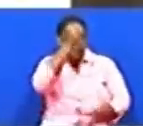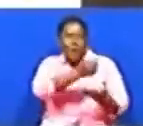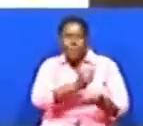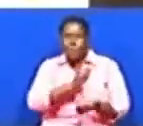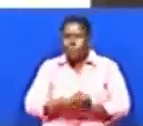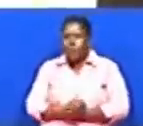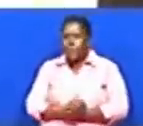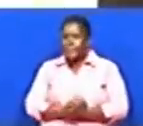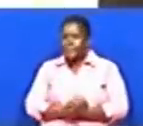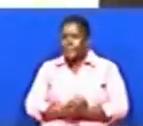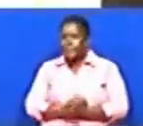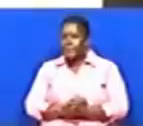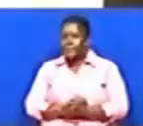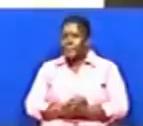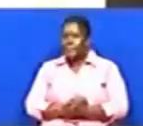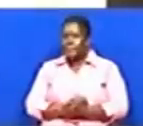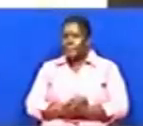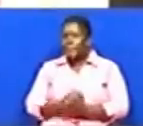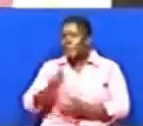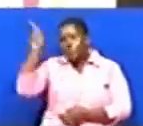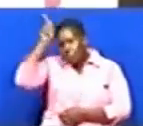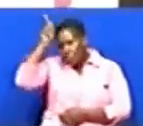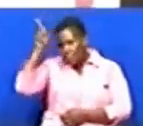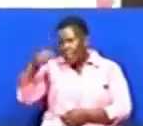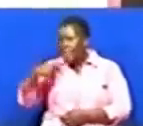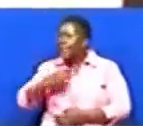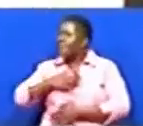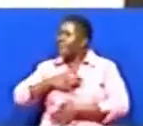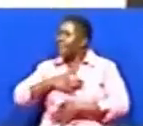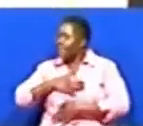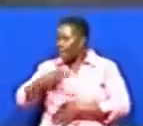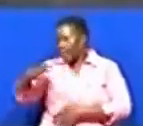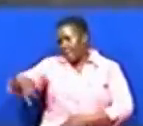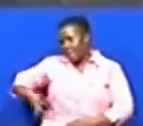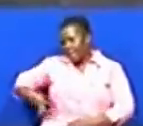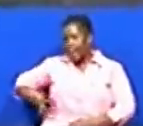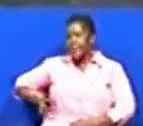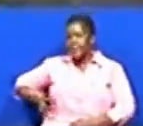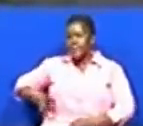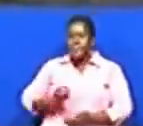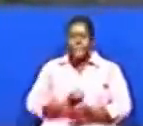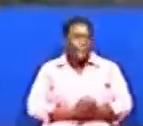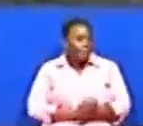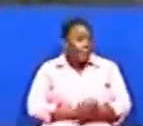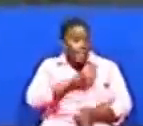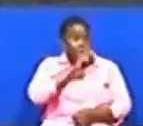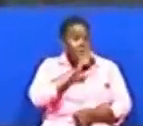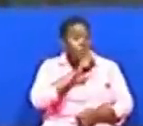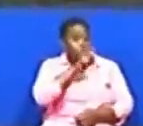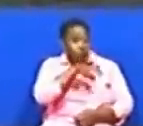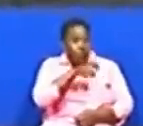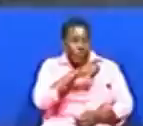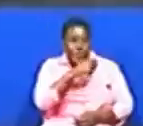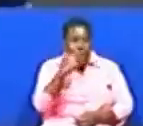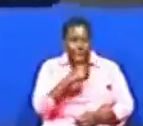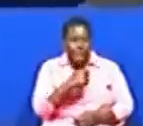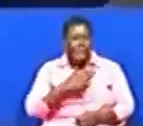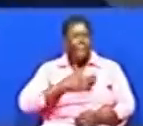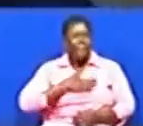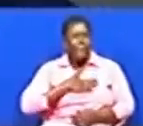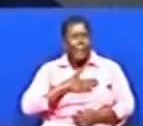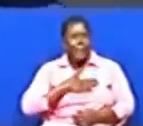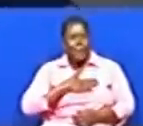matakwa ya mlaji. Kwa upande wa ng'ombe, yani kiukweli mimi napendelea sana maini. Kwenye nyama ya